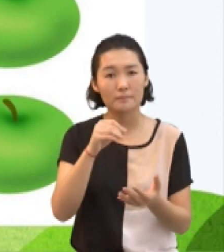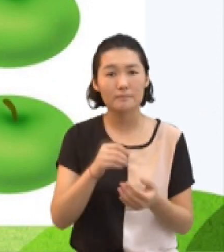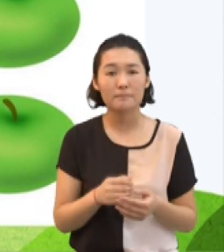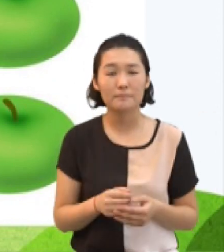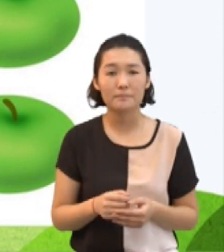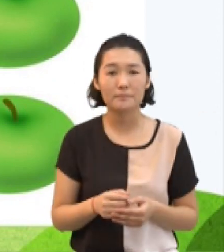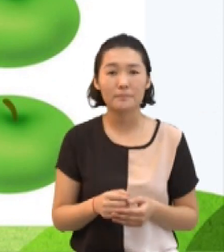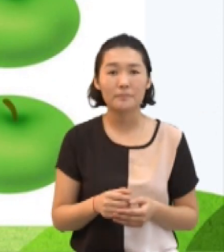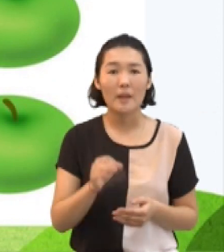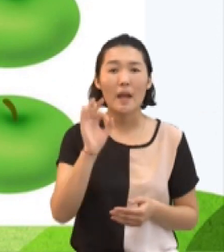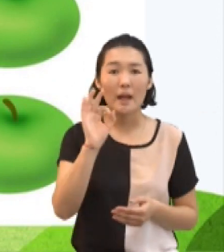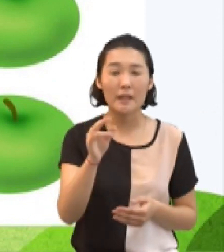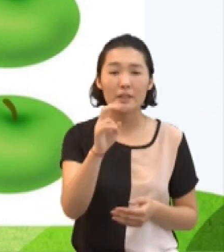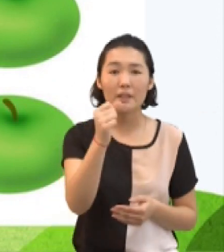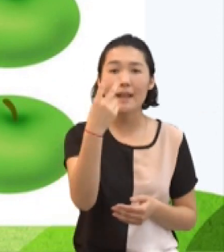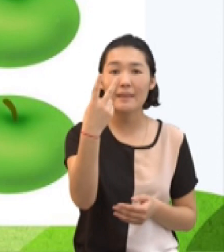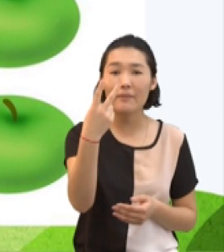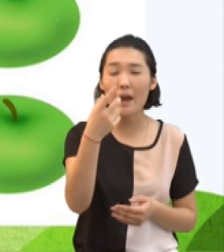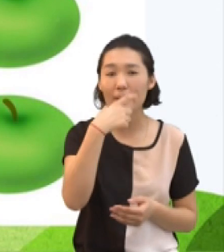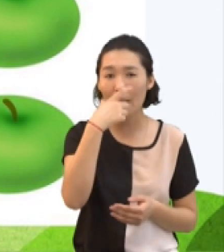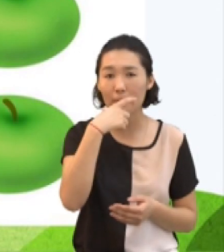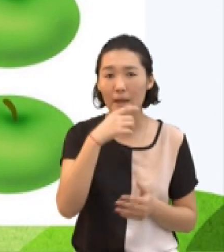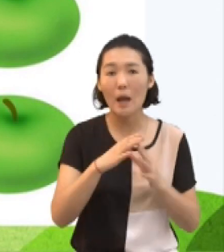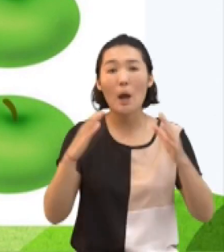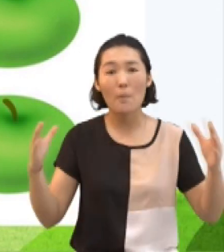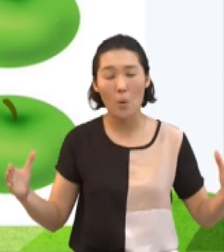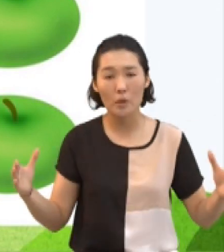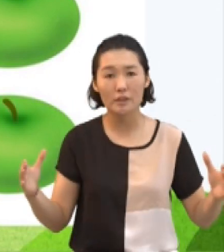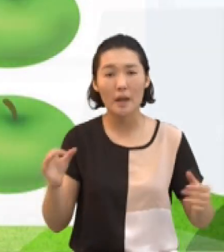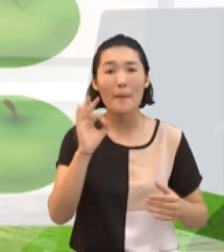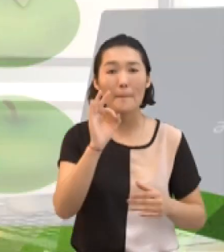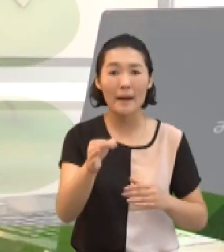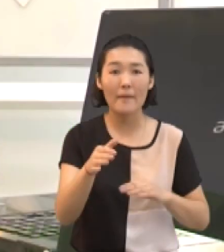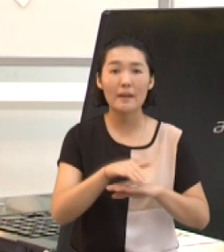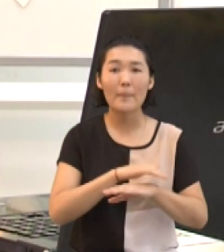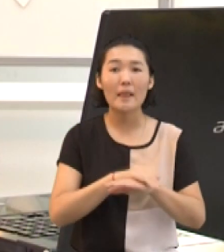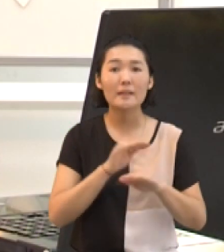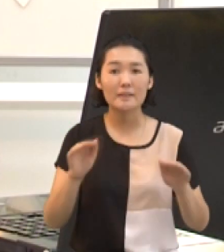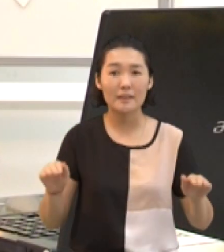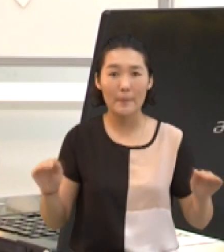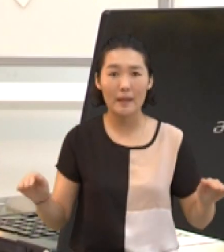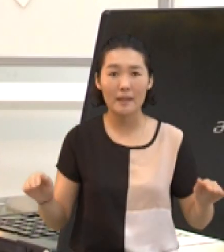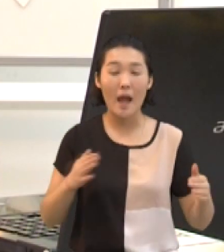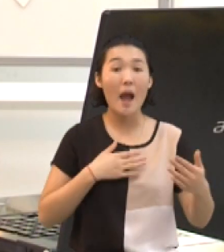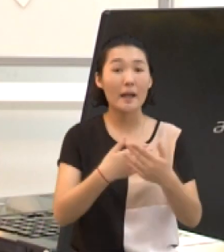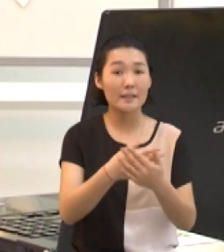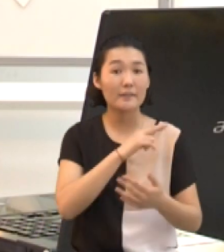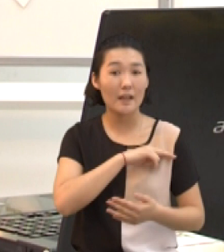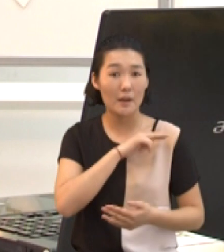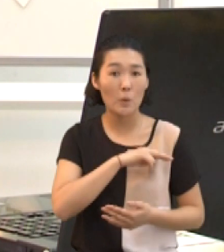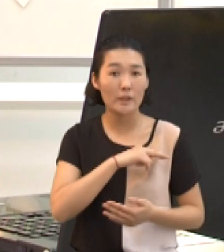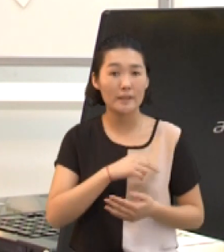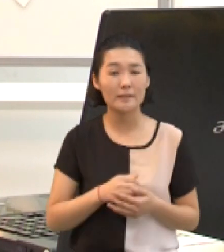Конечно, на 2 яблока больше. Правильно. Молодцы, ребята, активно